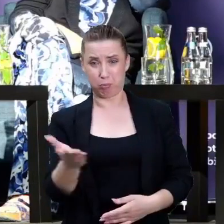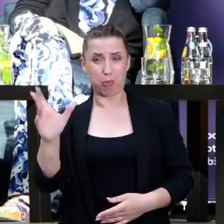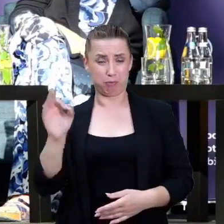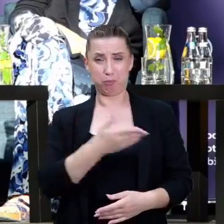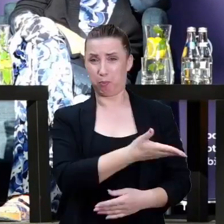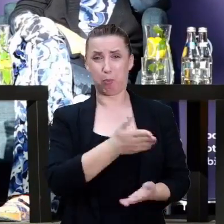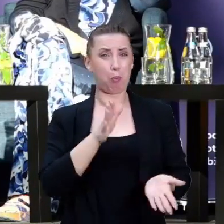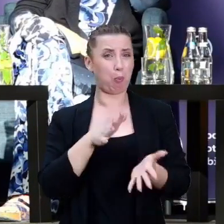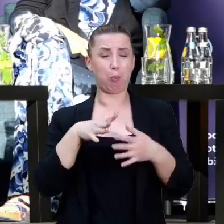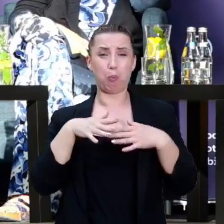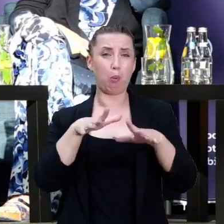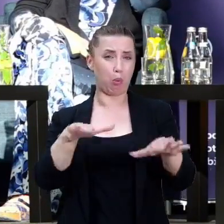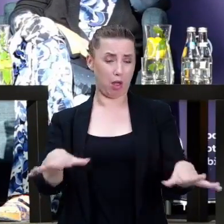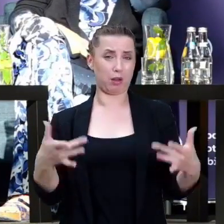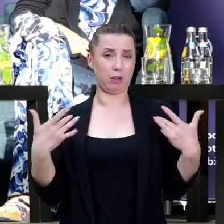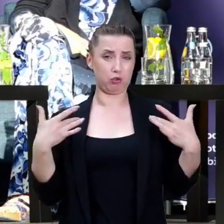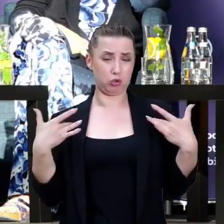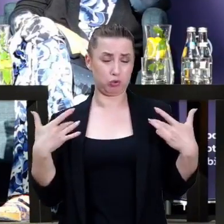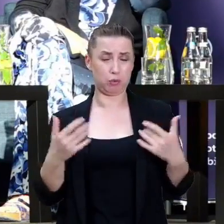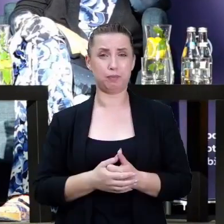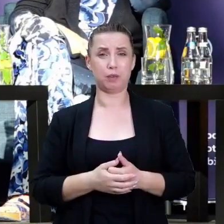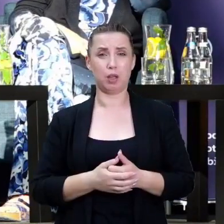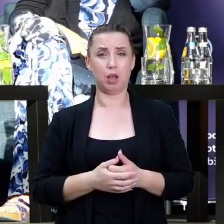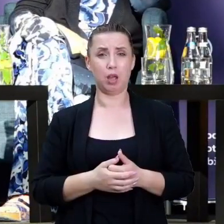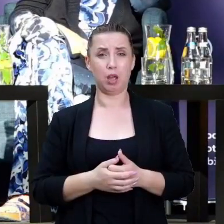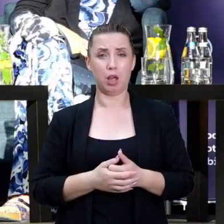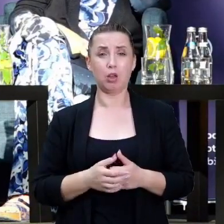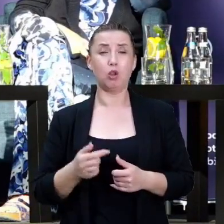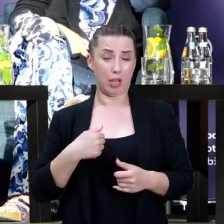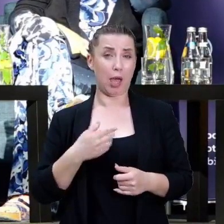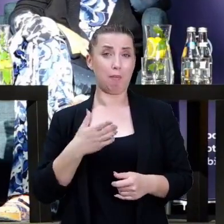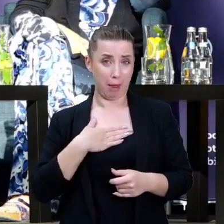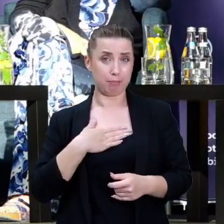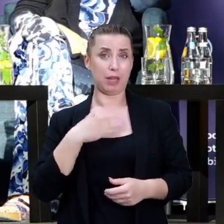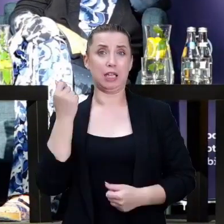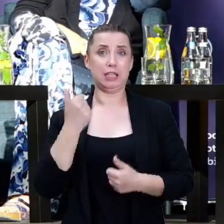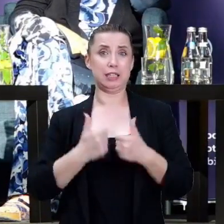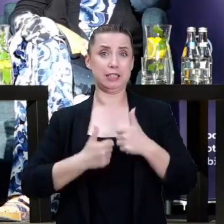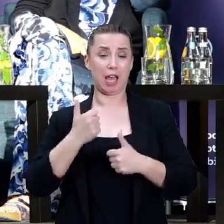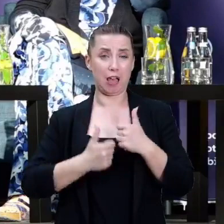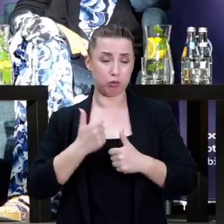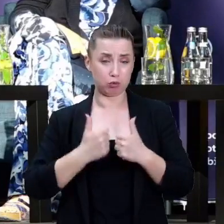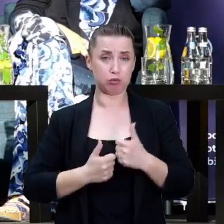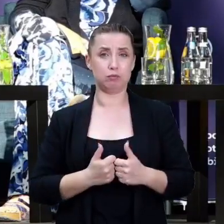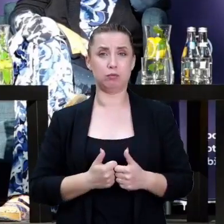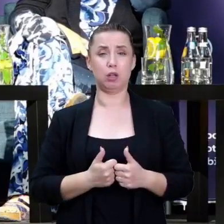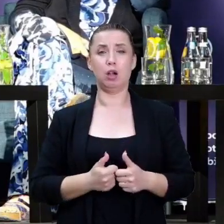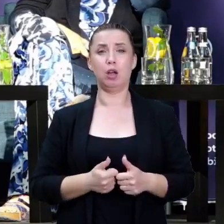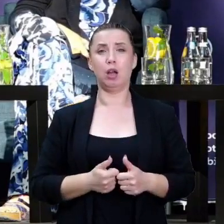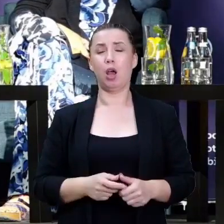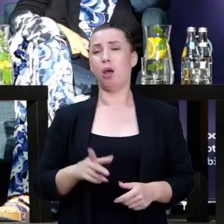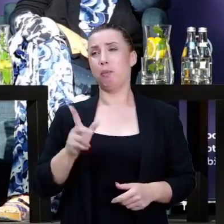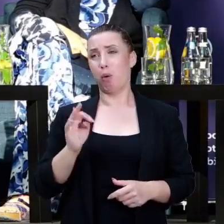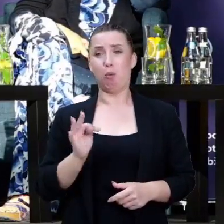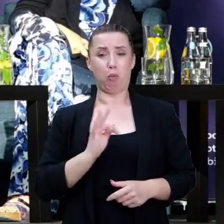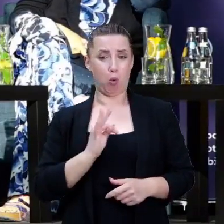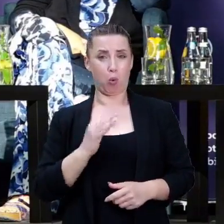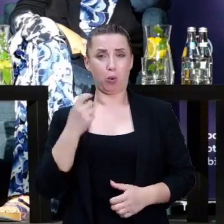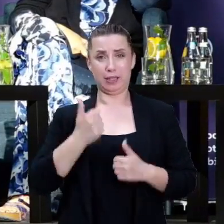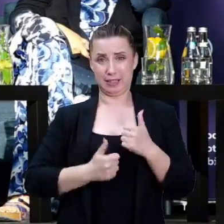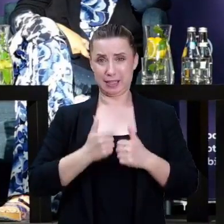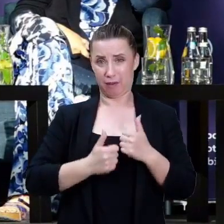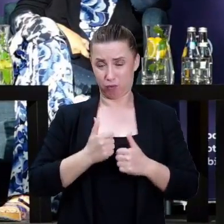tym powiedziałaś, no to się też wiąże z wyborem mojego zawodu, prawda, który był zawsze uważany za taki